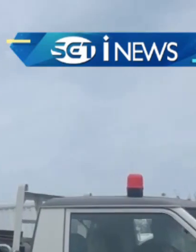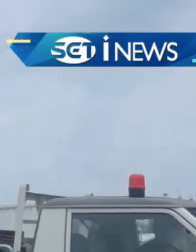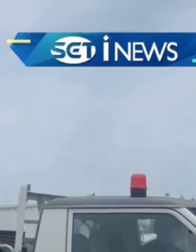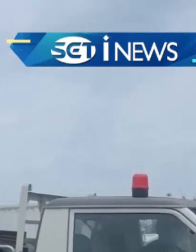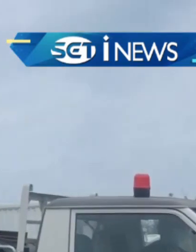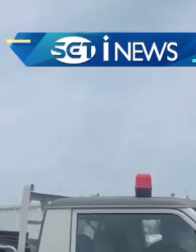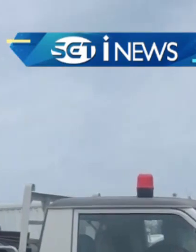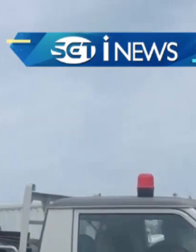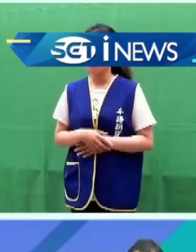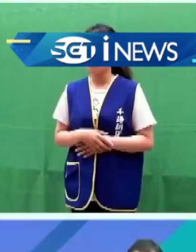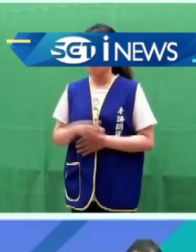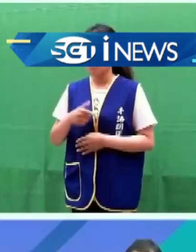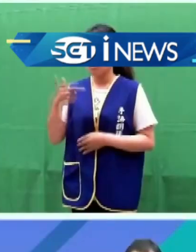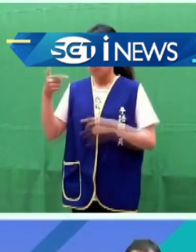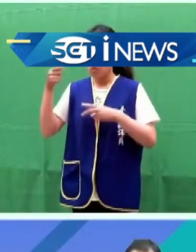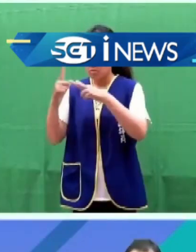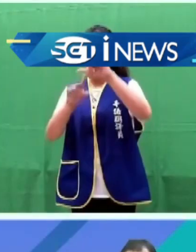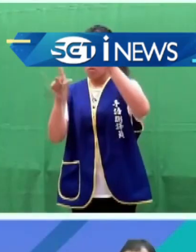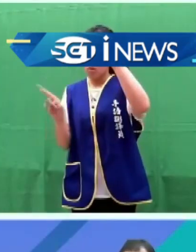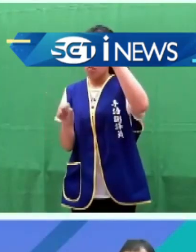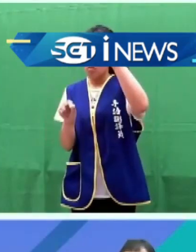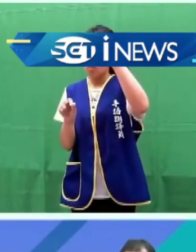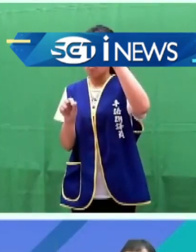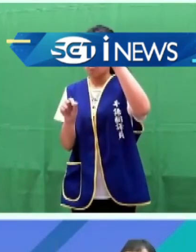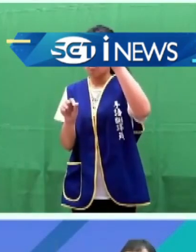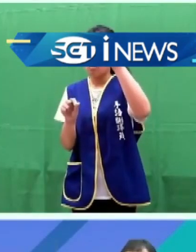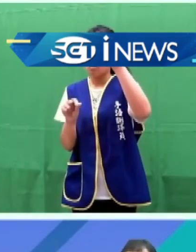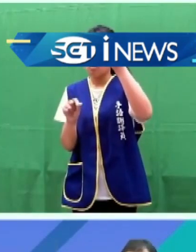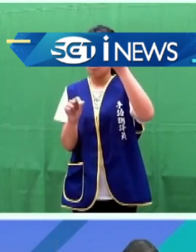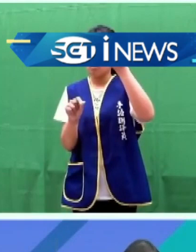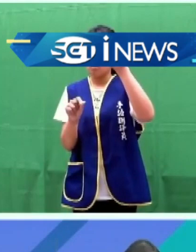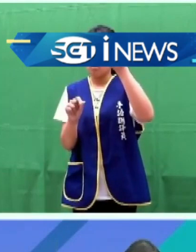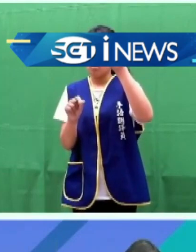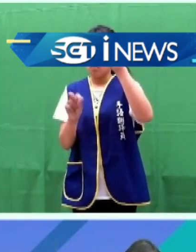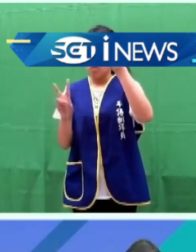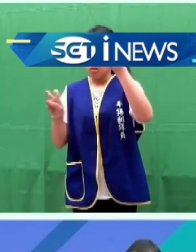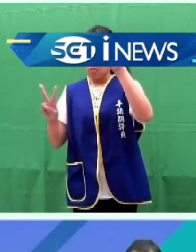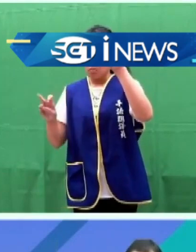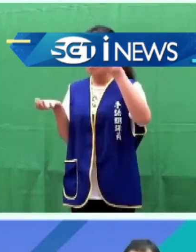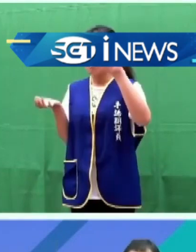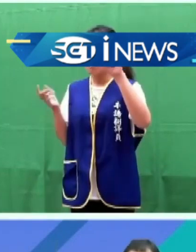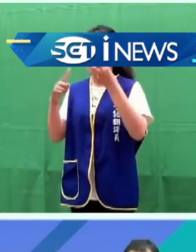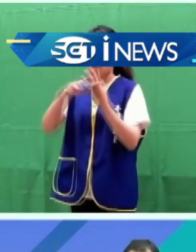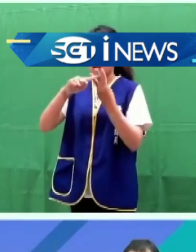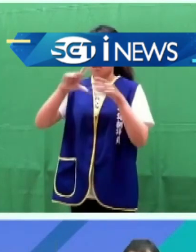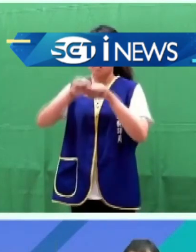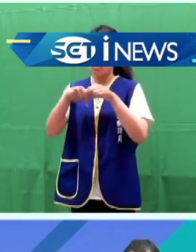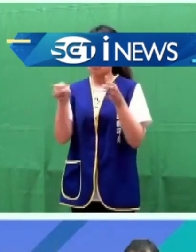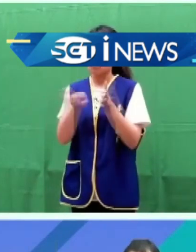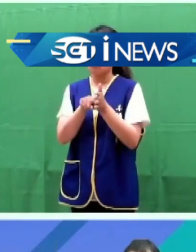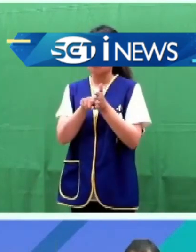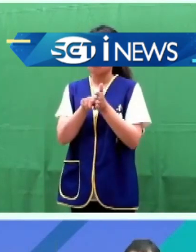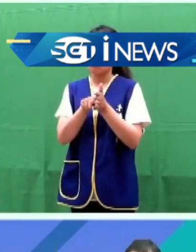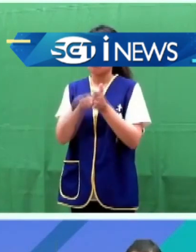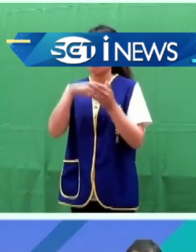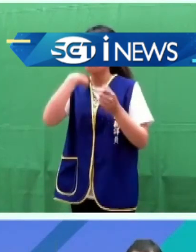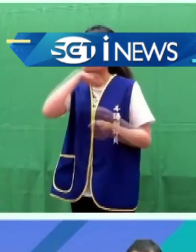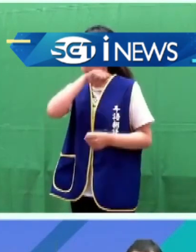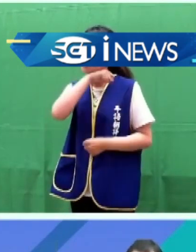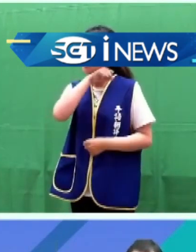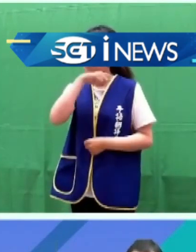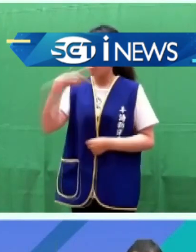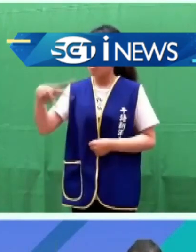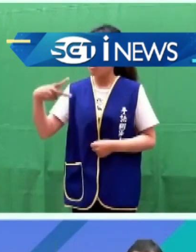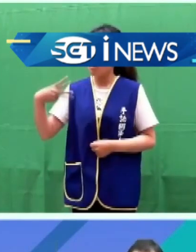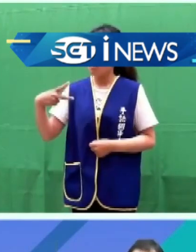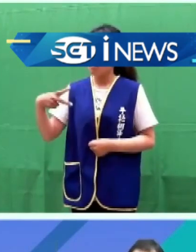地人心惶惶。 那有可能是在就是22号之前他那时候台湾还有